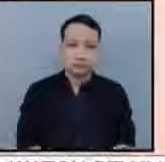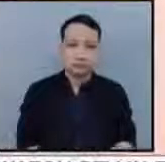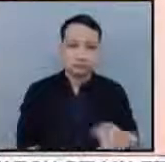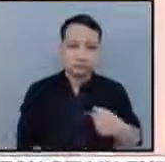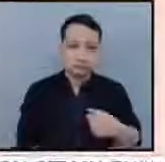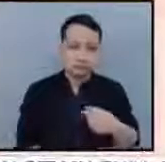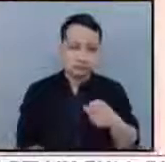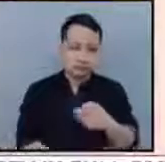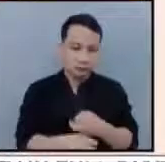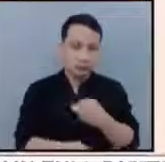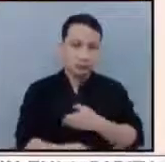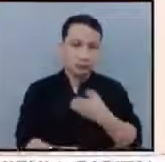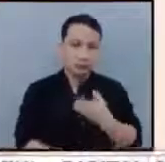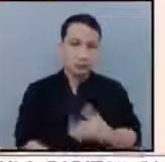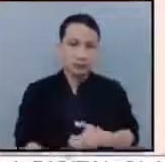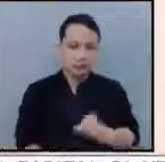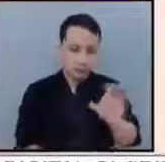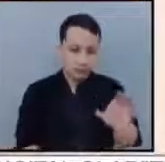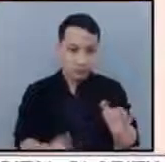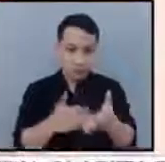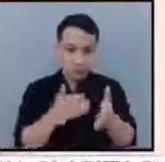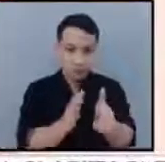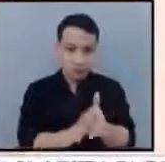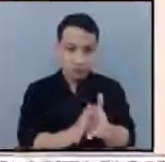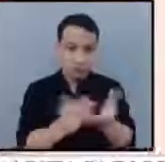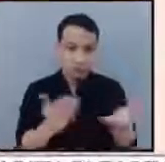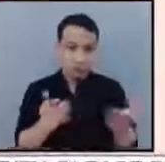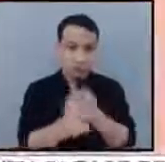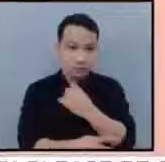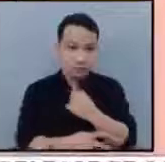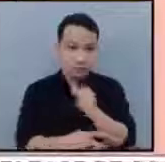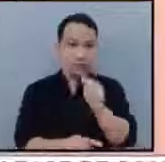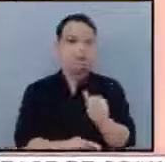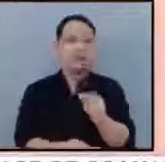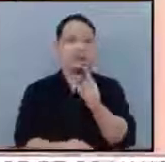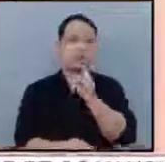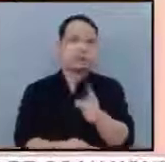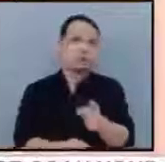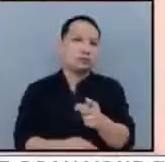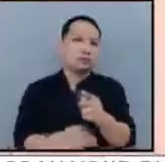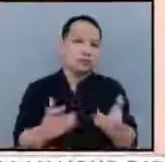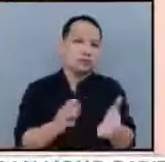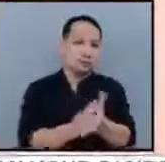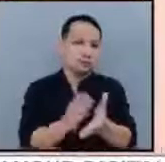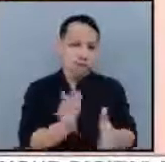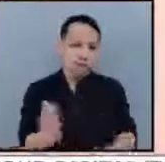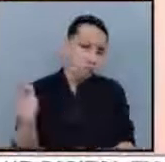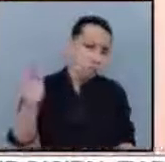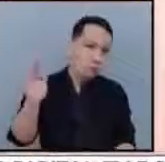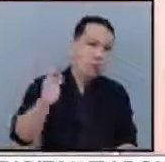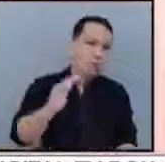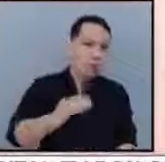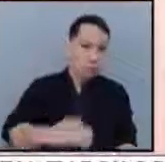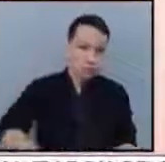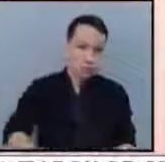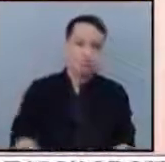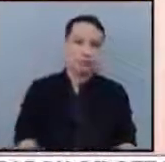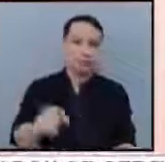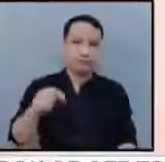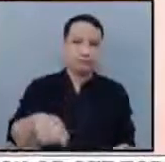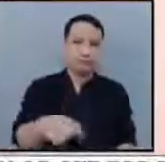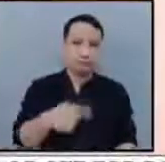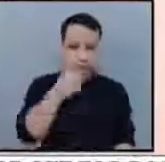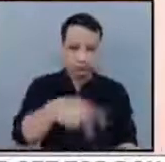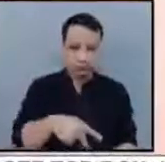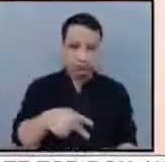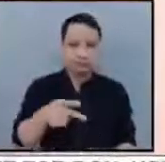Most especially sa mga school sa probinsya, talagang ang araw ng pasok nila, buong araw yan. Unlike dito sa Metro Manila, half day siya.